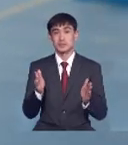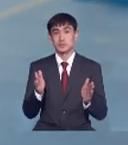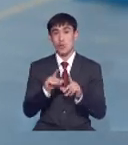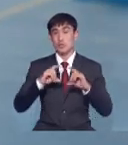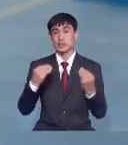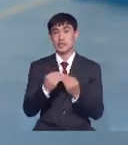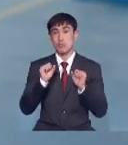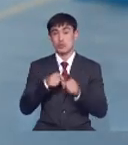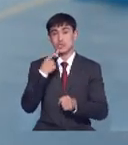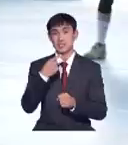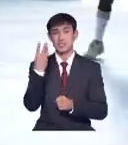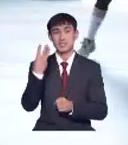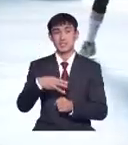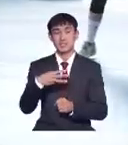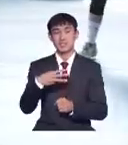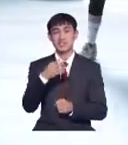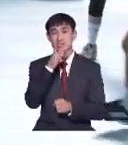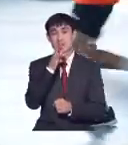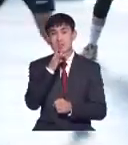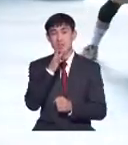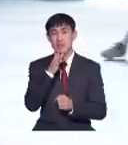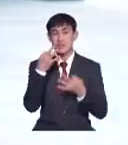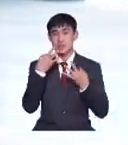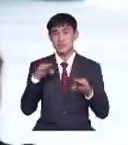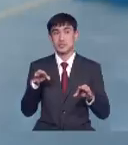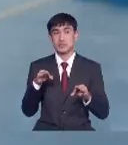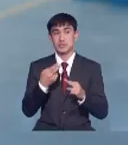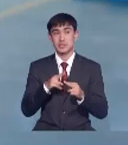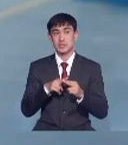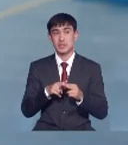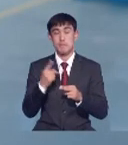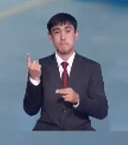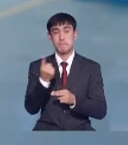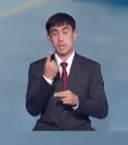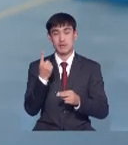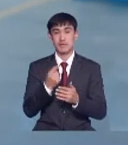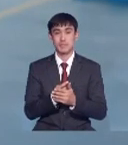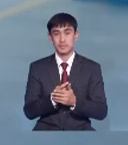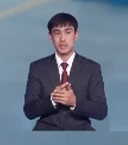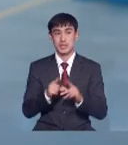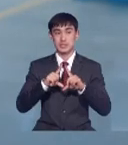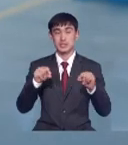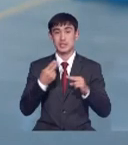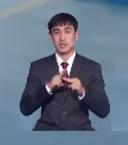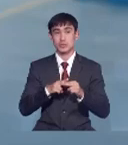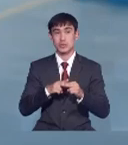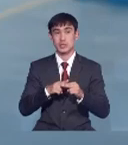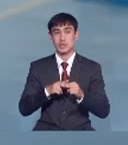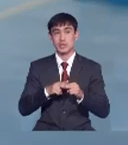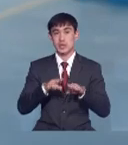можно сказать, что вот 30 лет с лишним независимости, да, это первое здание, которое пришло в